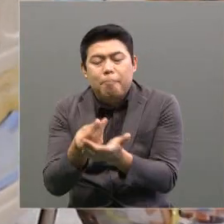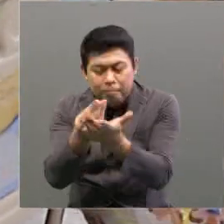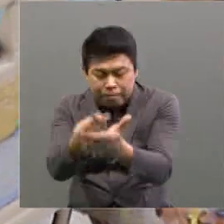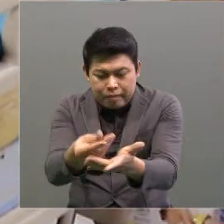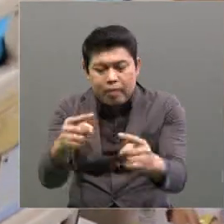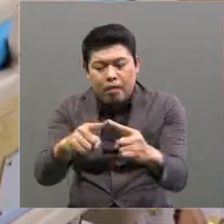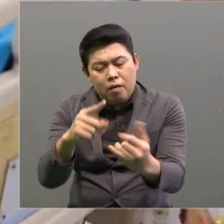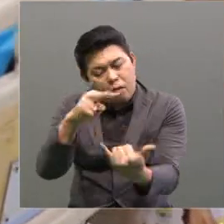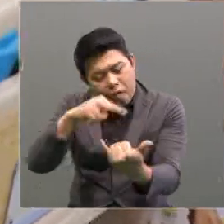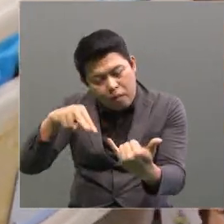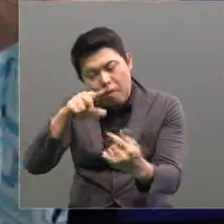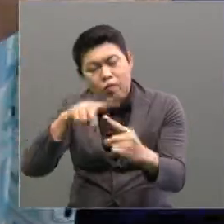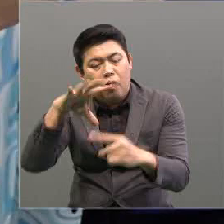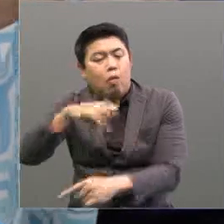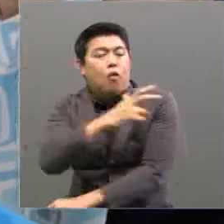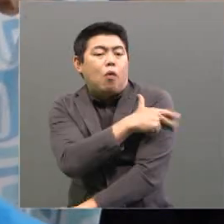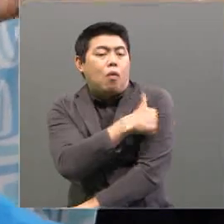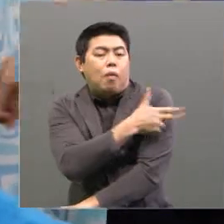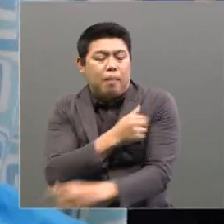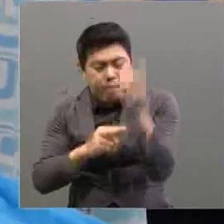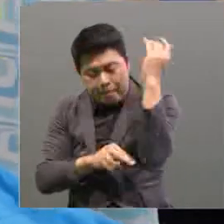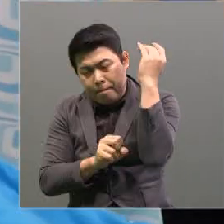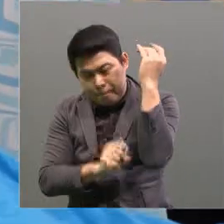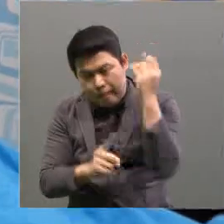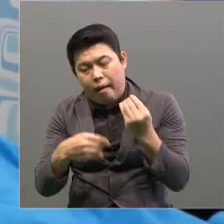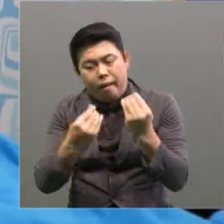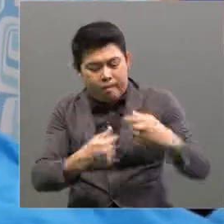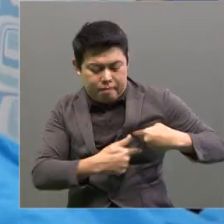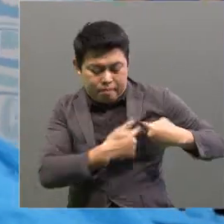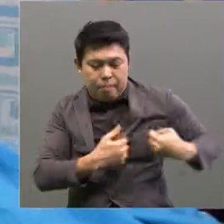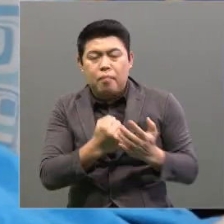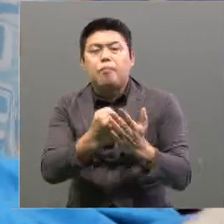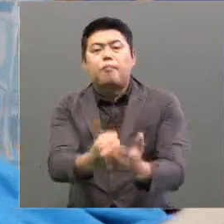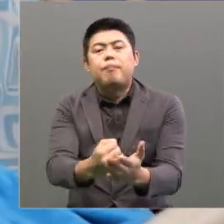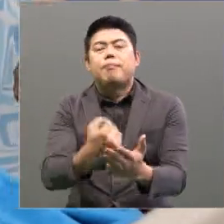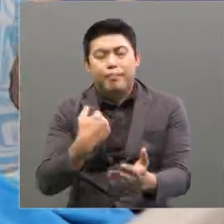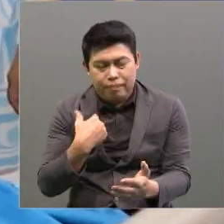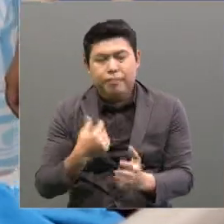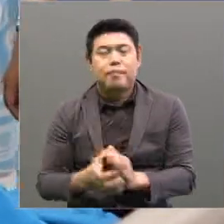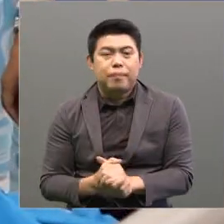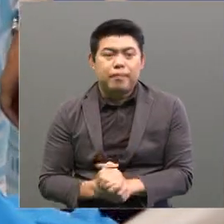ายน้ำที่รักษาตัวอยู่ที่โรงพยาบาลนราธิวาสราชนครินทร์เพื่อเป็นขวัญและกำลังใจด้วยครับ